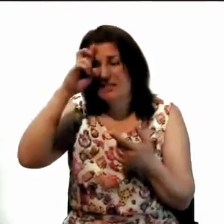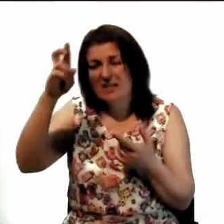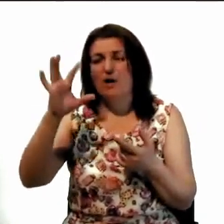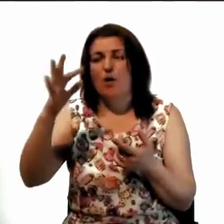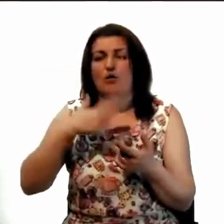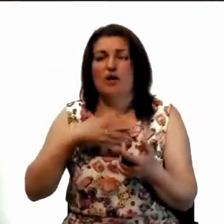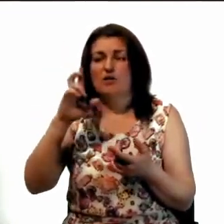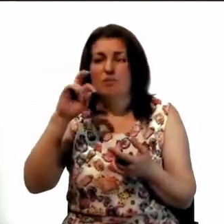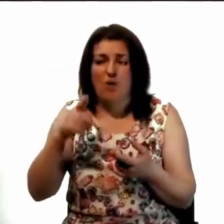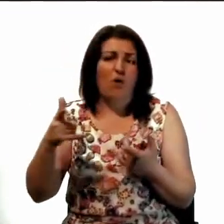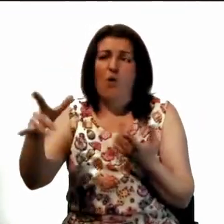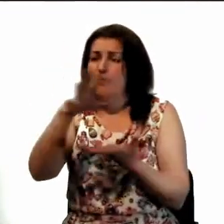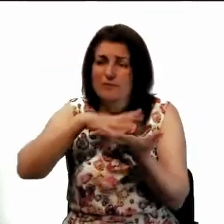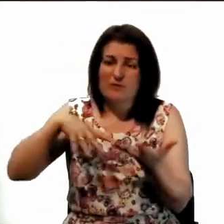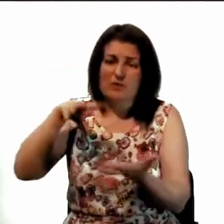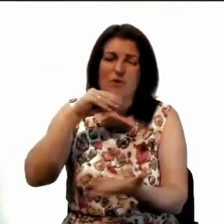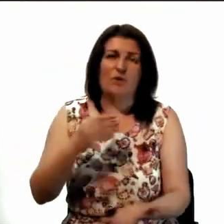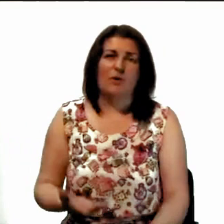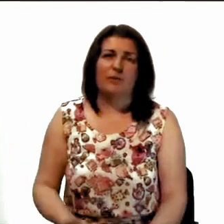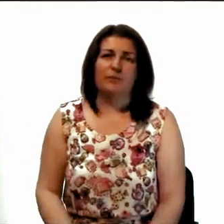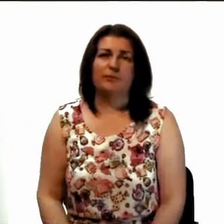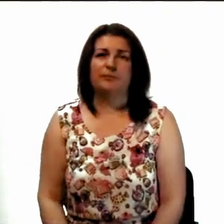наш Бог, Он все.